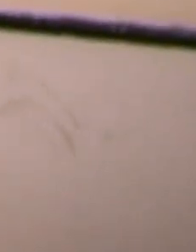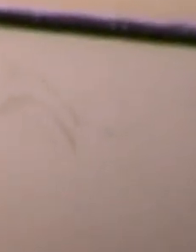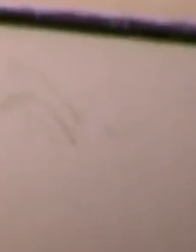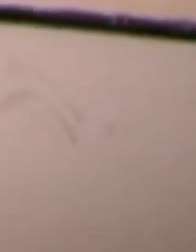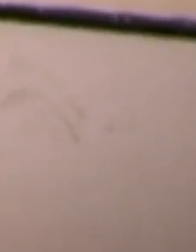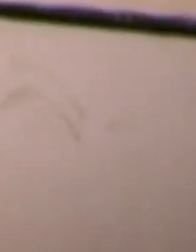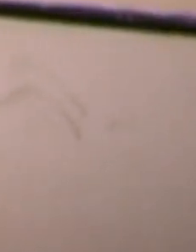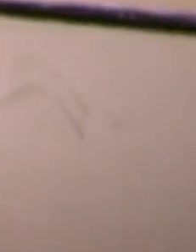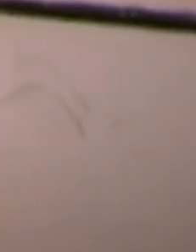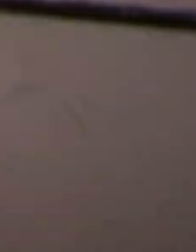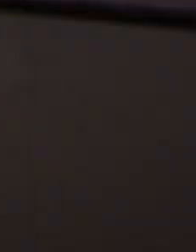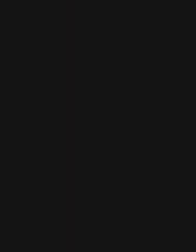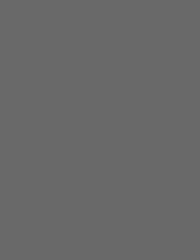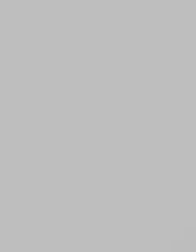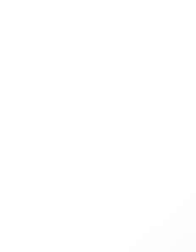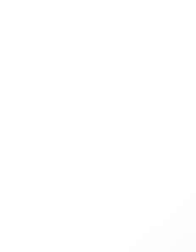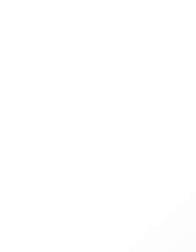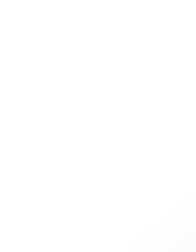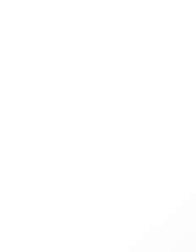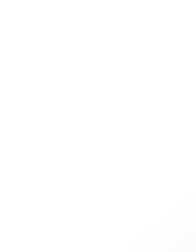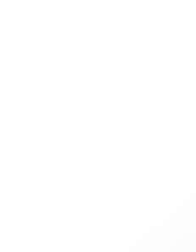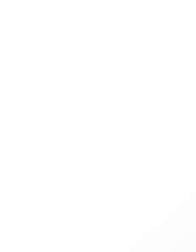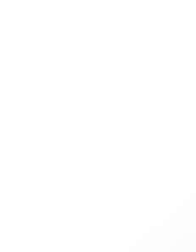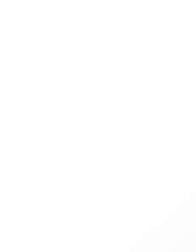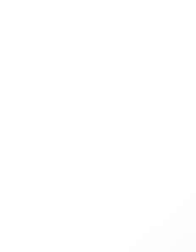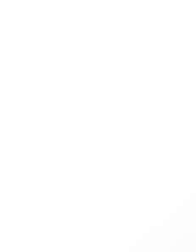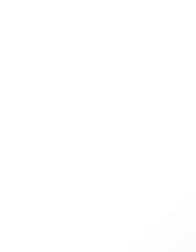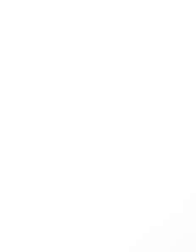ยเพราะเราคือ